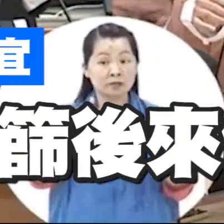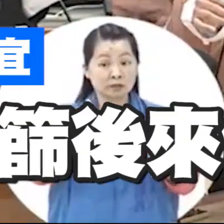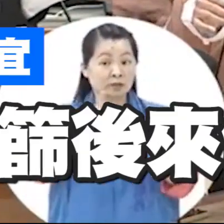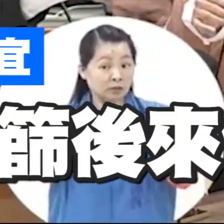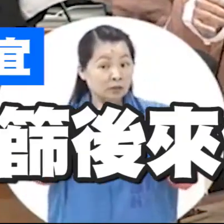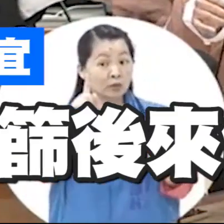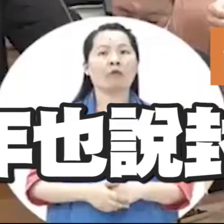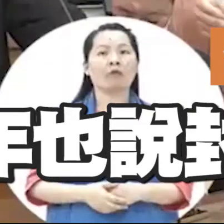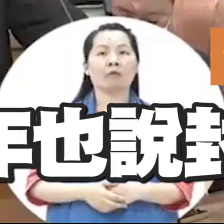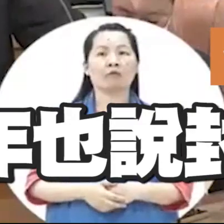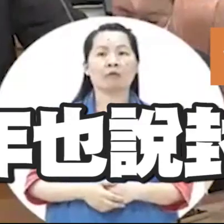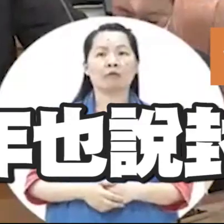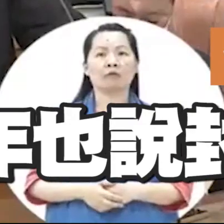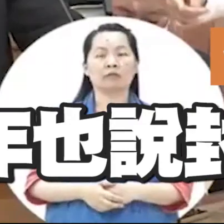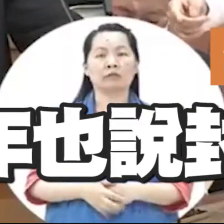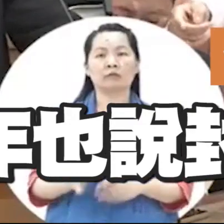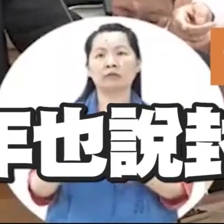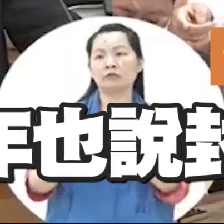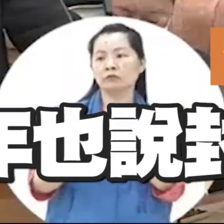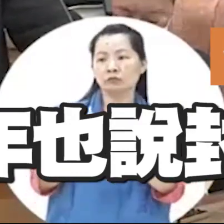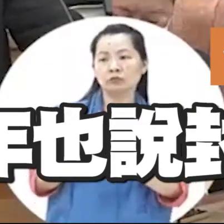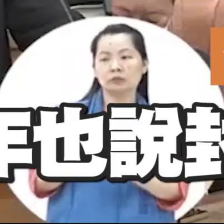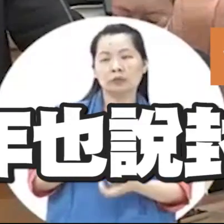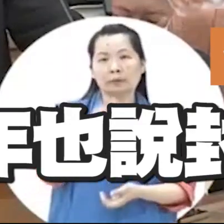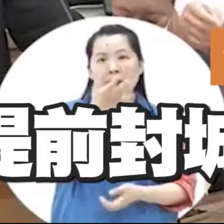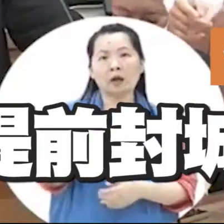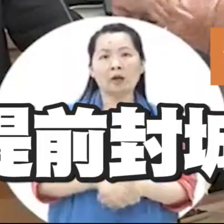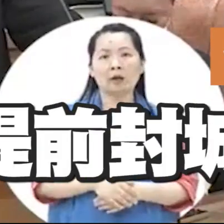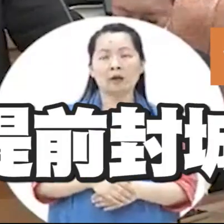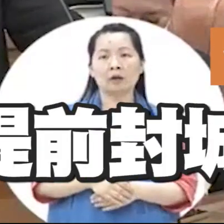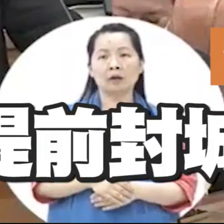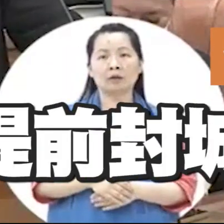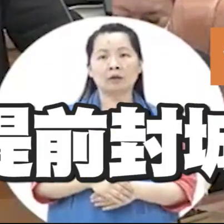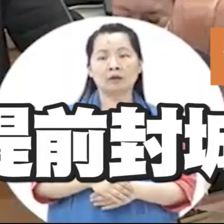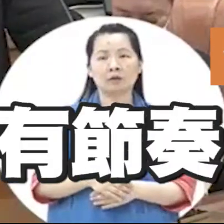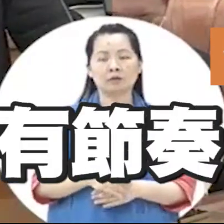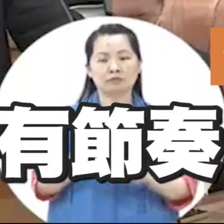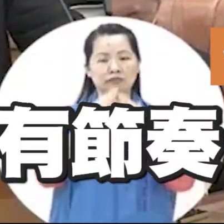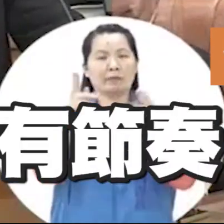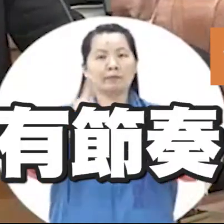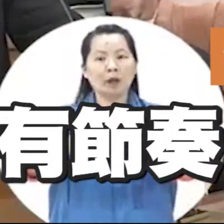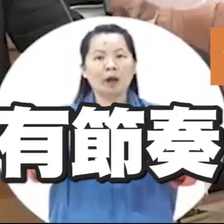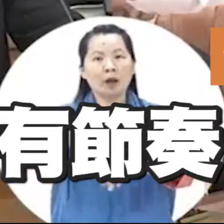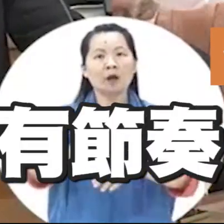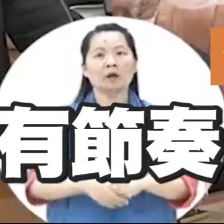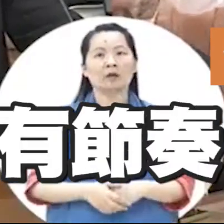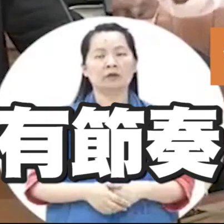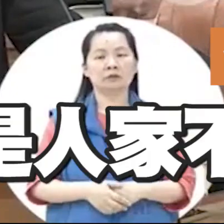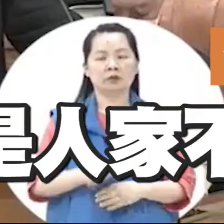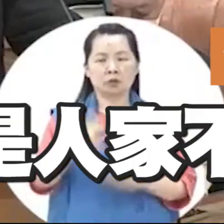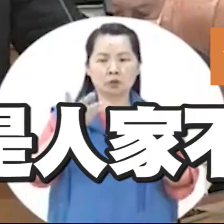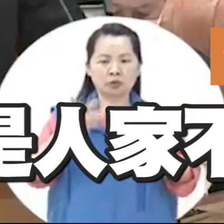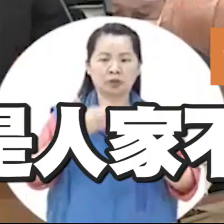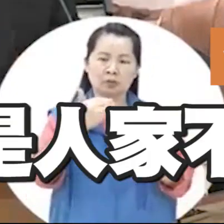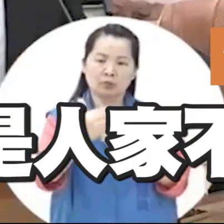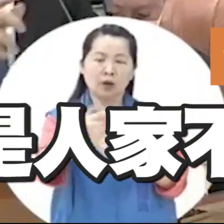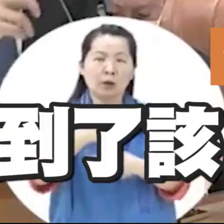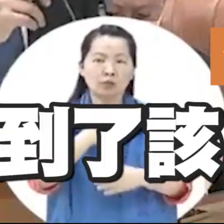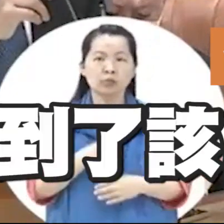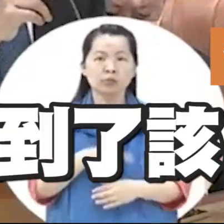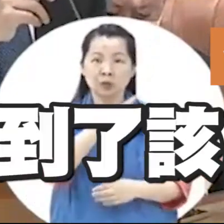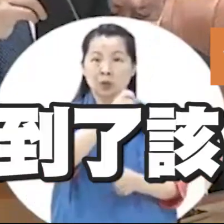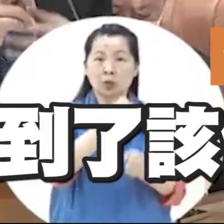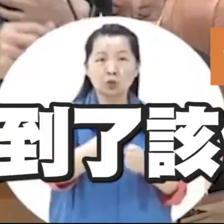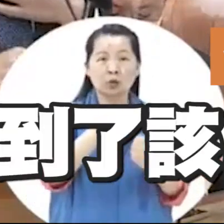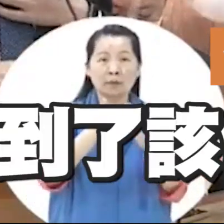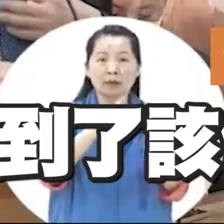查后来做了有没有？ 啊，你古尼你马刚封城呢、啊？哦，提前封城。很多事情有节奏、有次序，不是人家不做，而